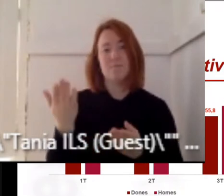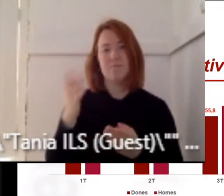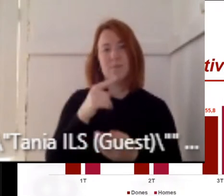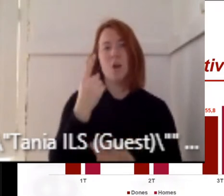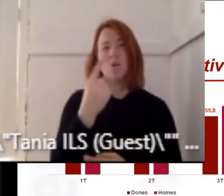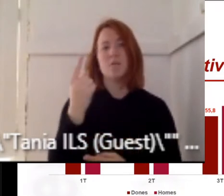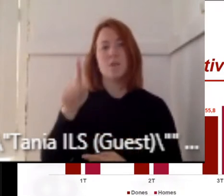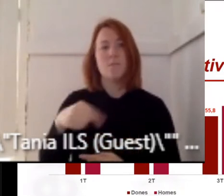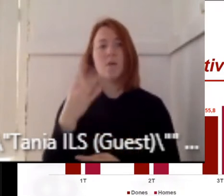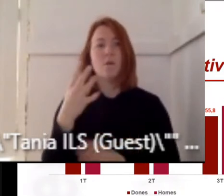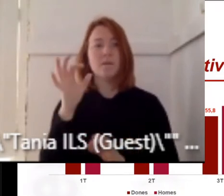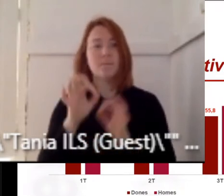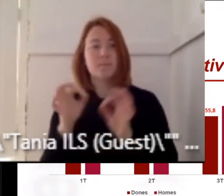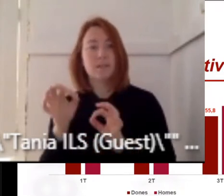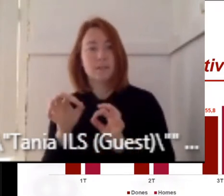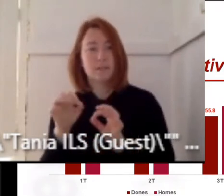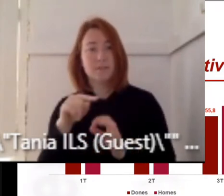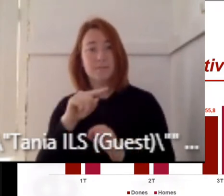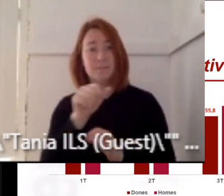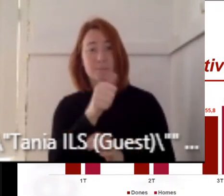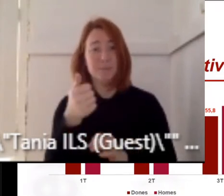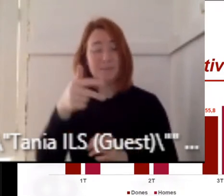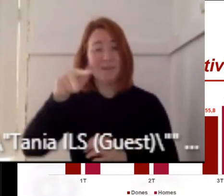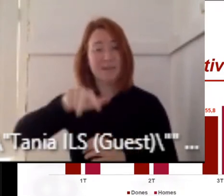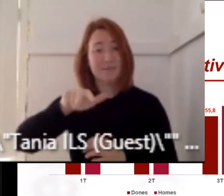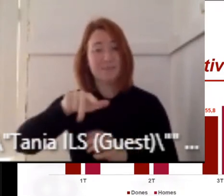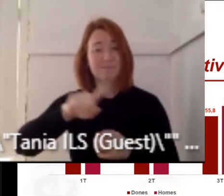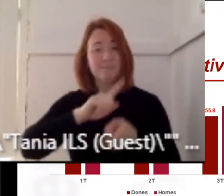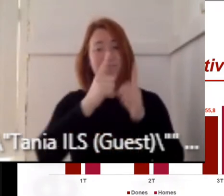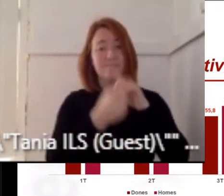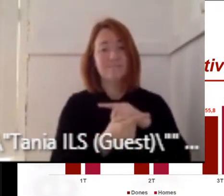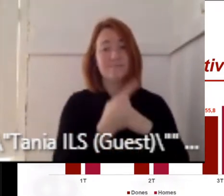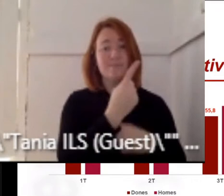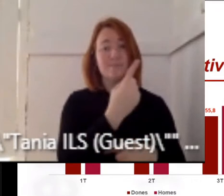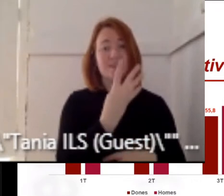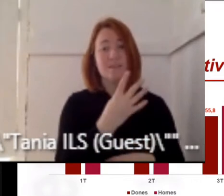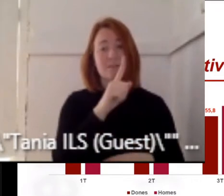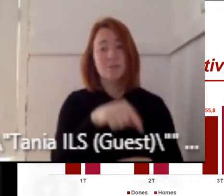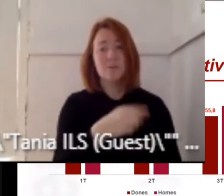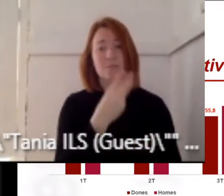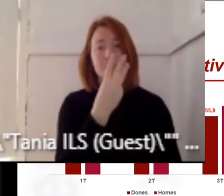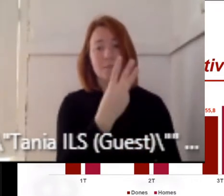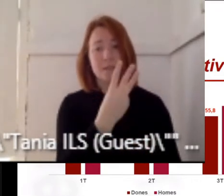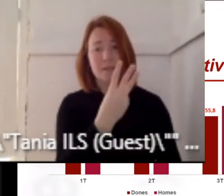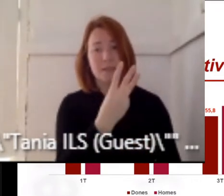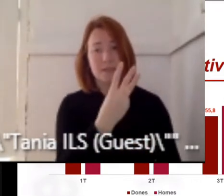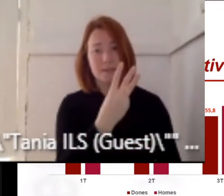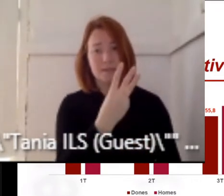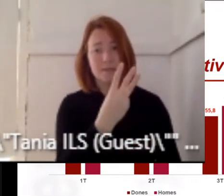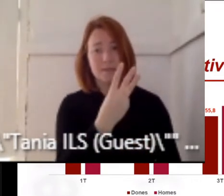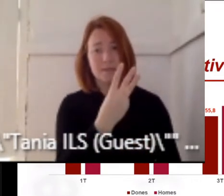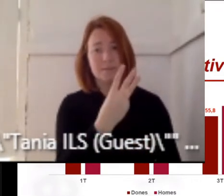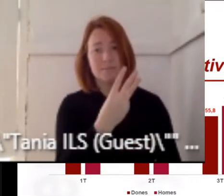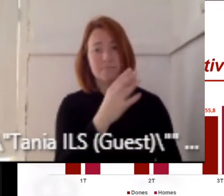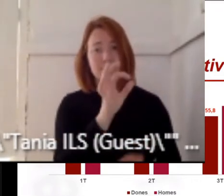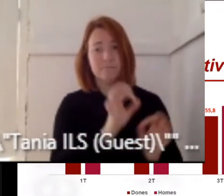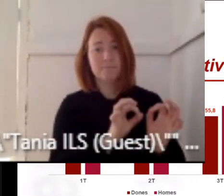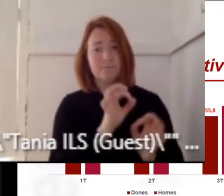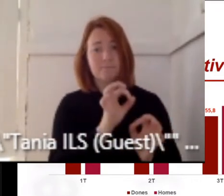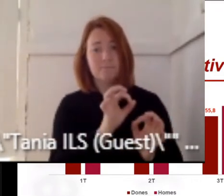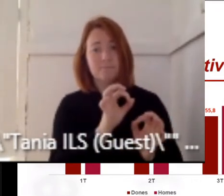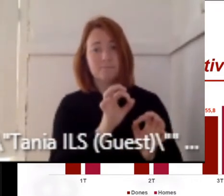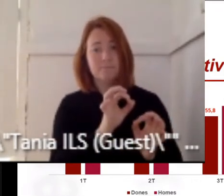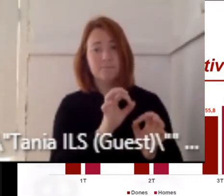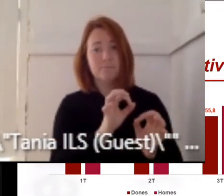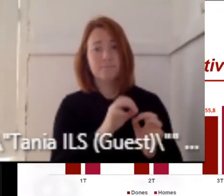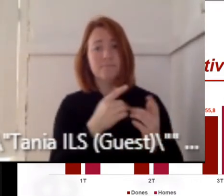l'11,4% al primer trimestre, al 14,3% al tercer trimestre. I, per altra banda, doncs, també veiem que l'ocupació